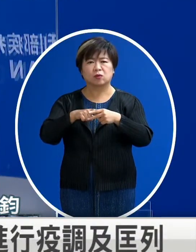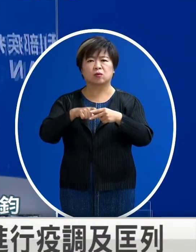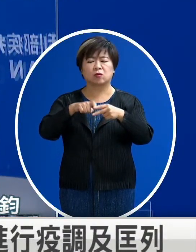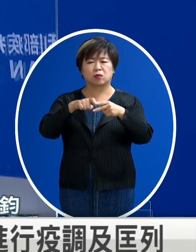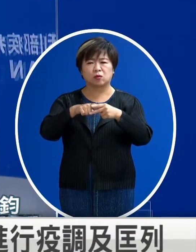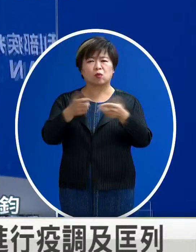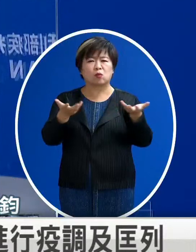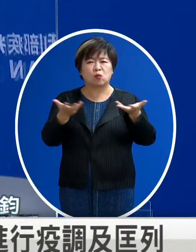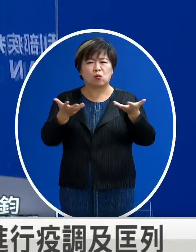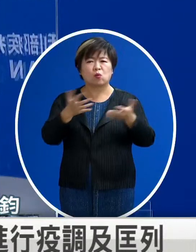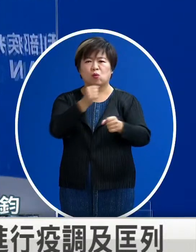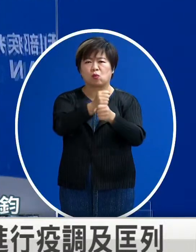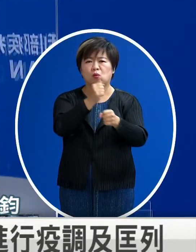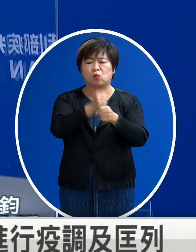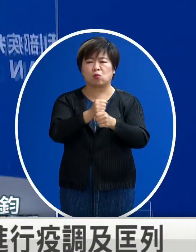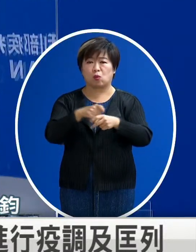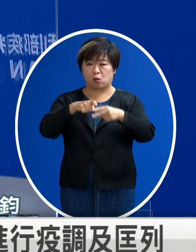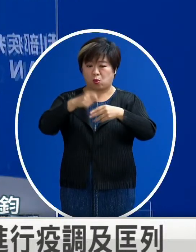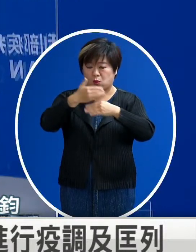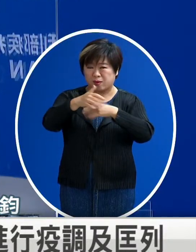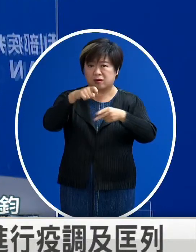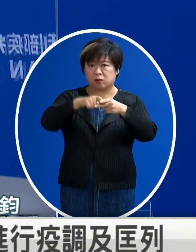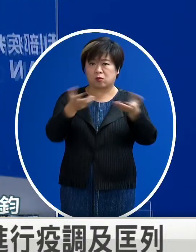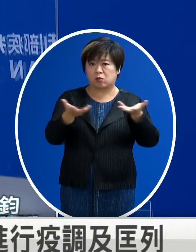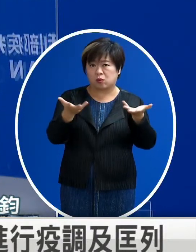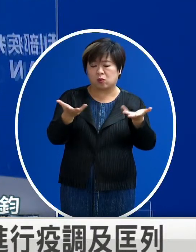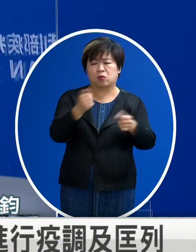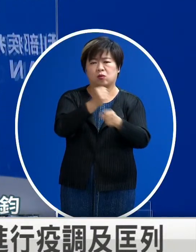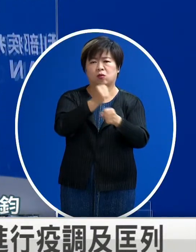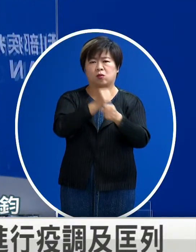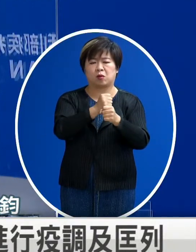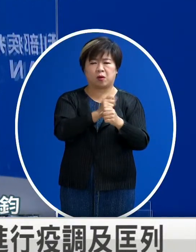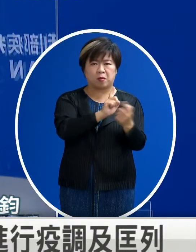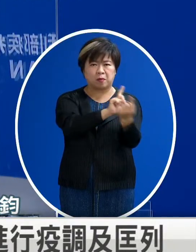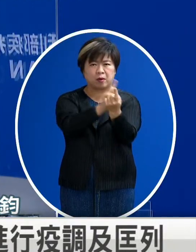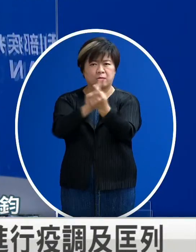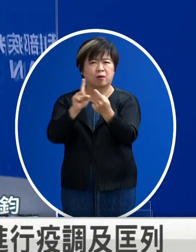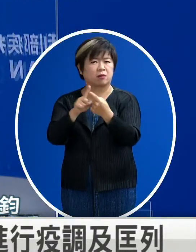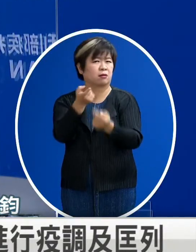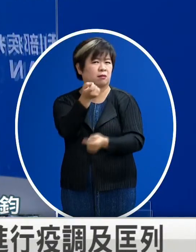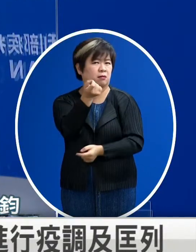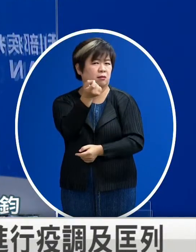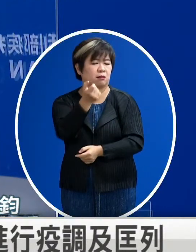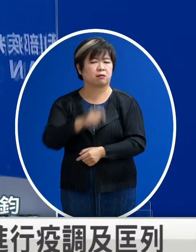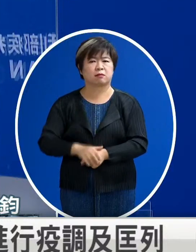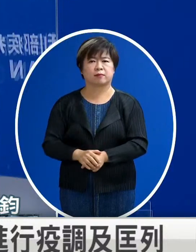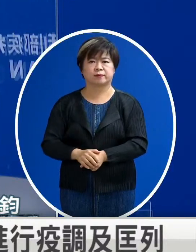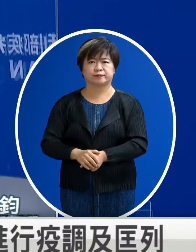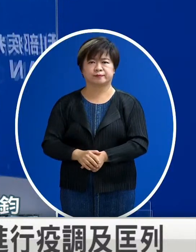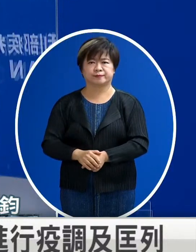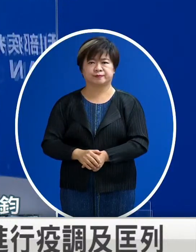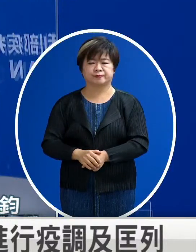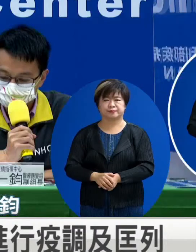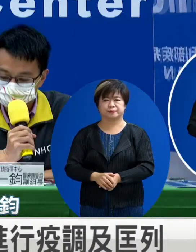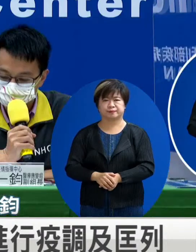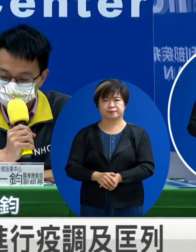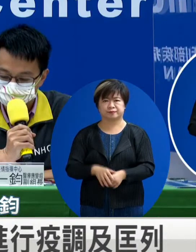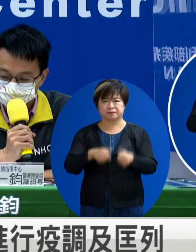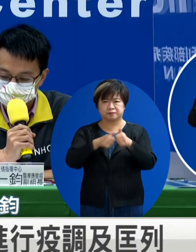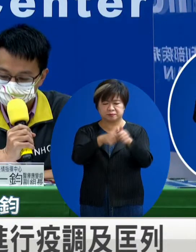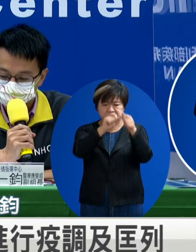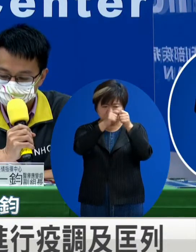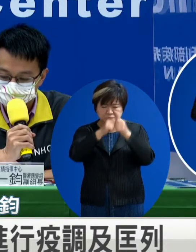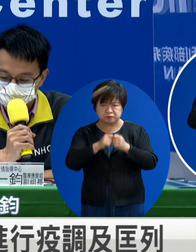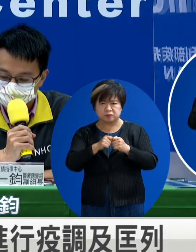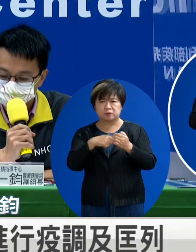公务方面的工作。那事实上公务方面工作的接触人员非常的少，那经过我们的疫调呢，目前是